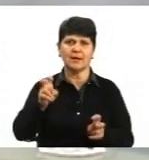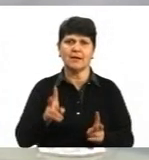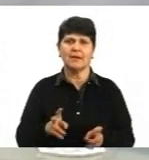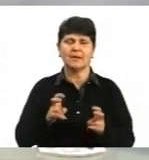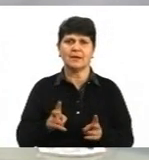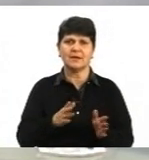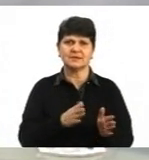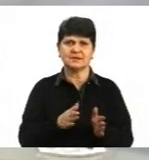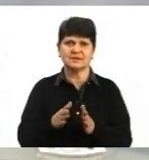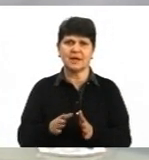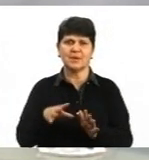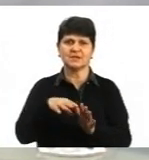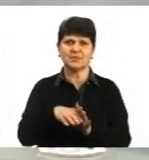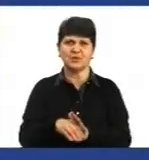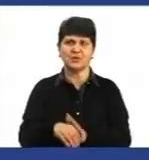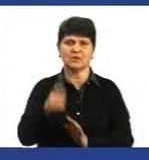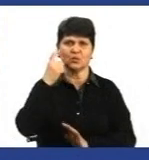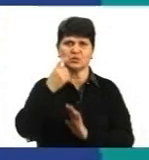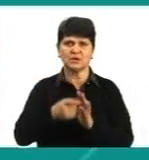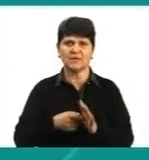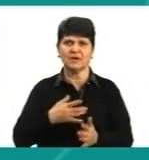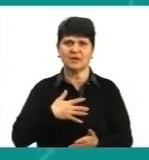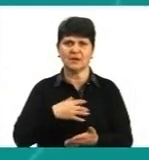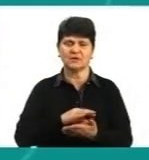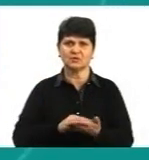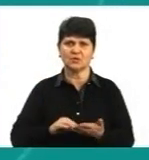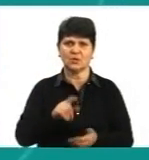тему досліджувала Олена Карбівська.